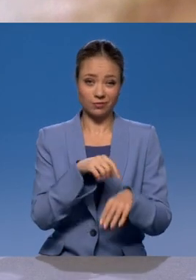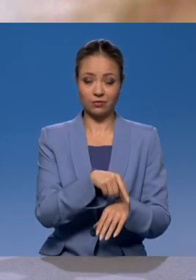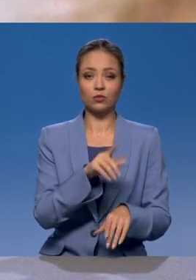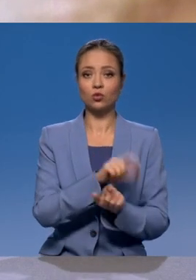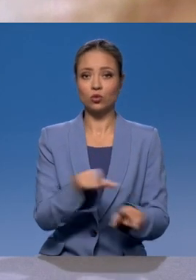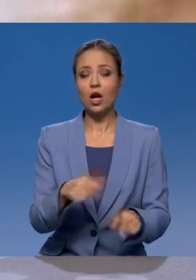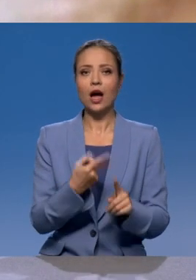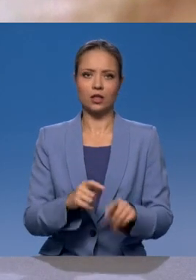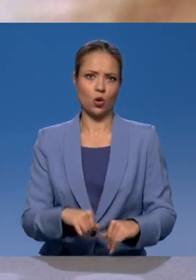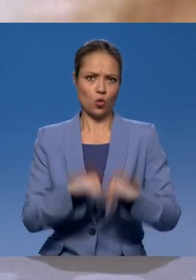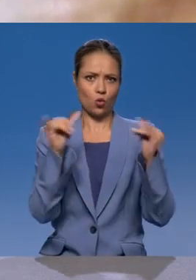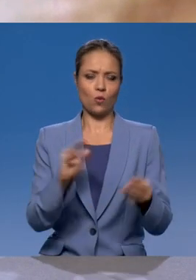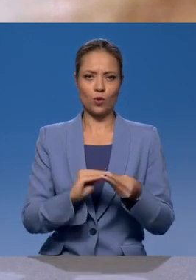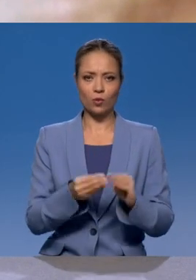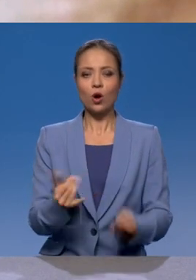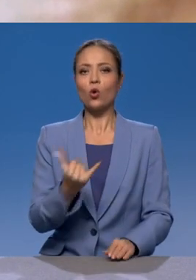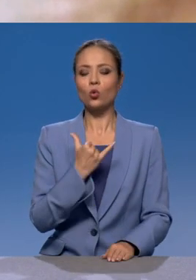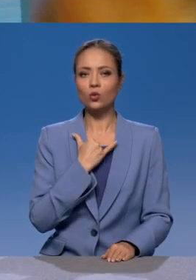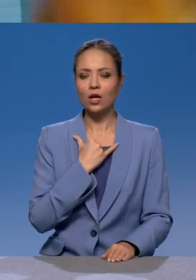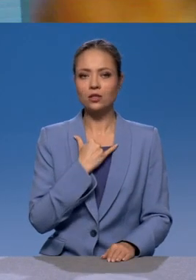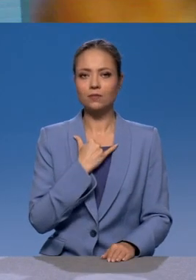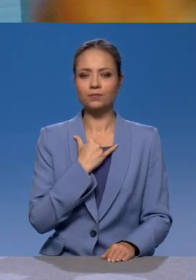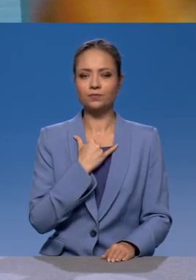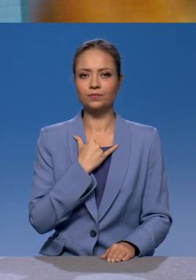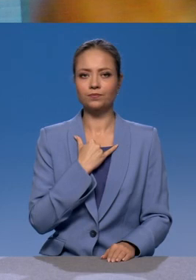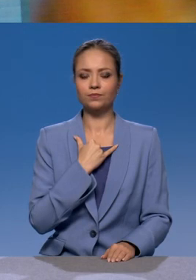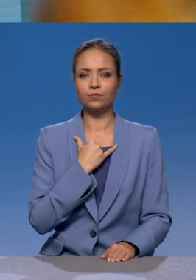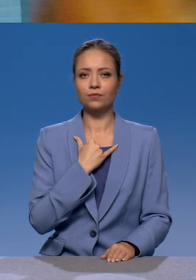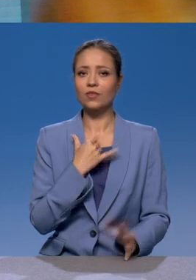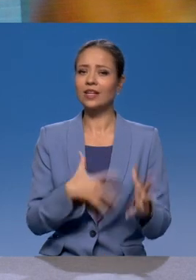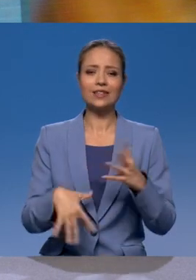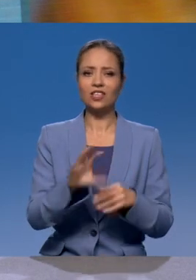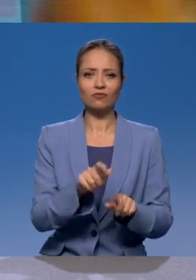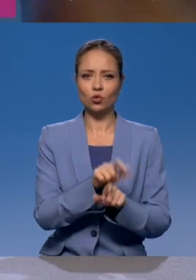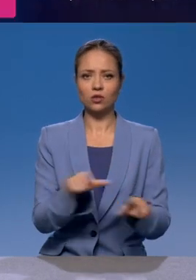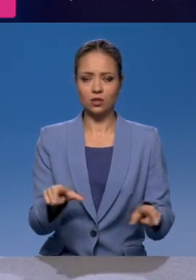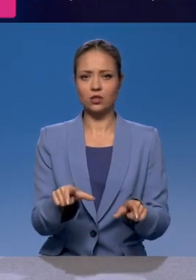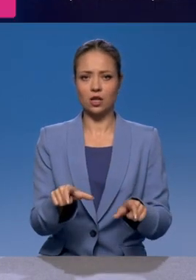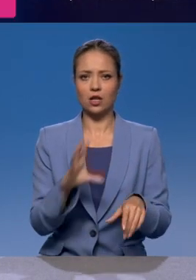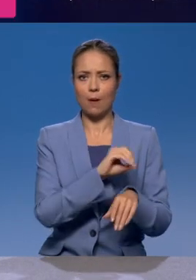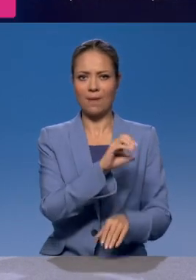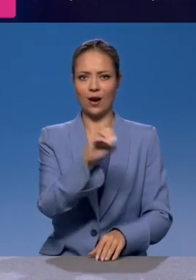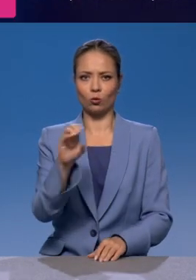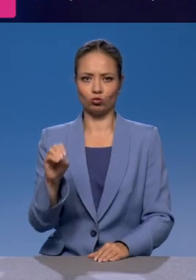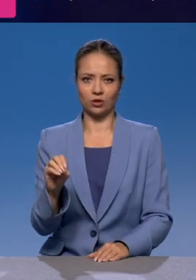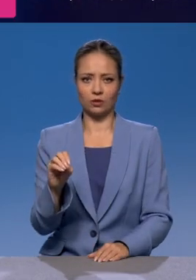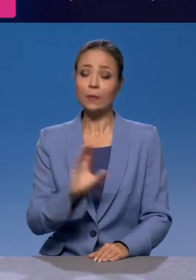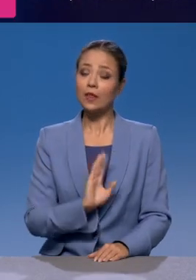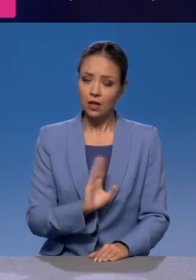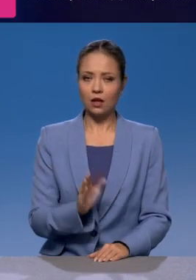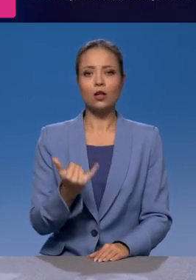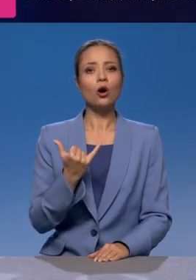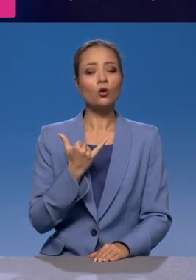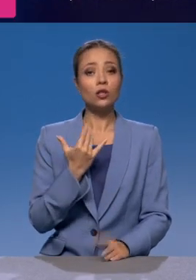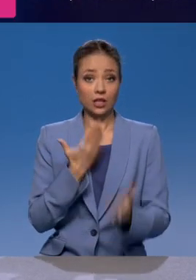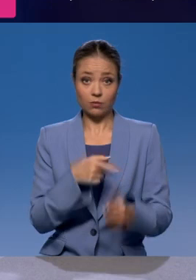нас не ходит, то есть у нас не все население через одного покусанное. Да? У нас, если мы говорим про